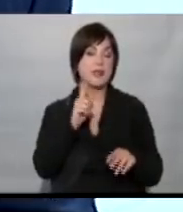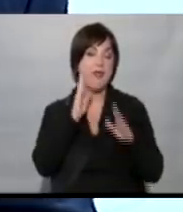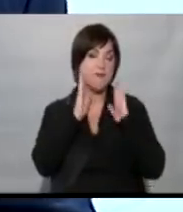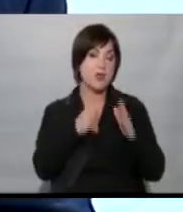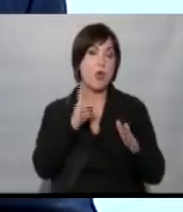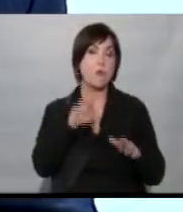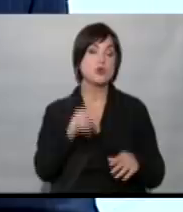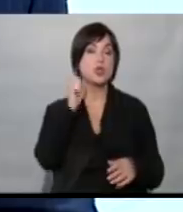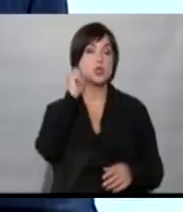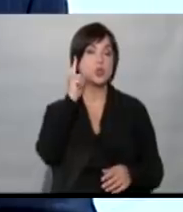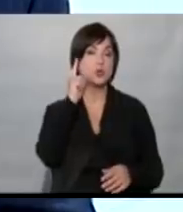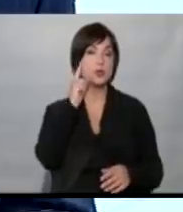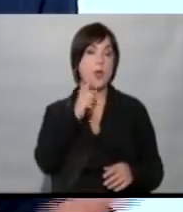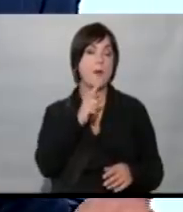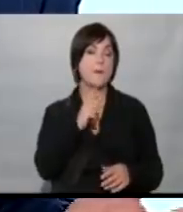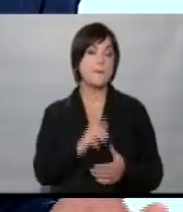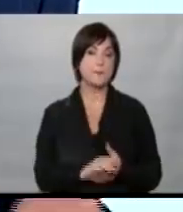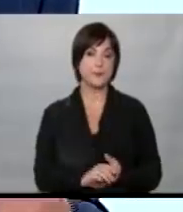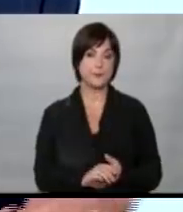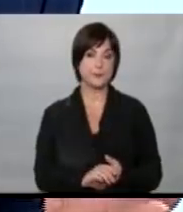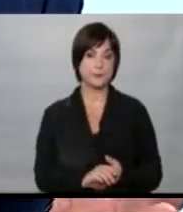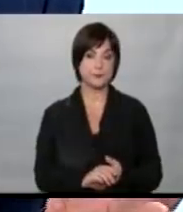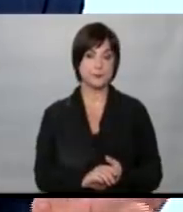тоа може да се случи по пат на